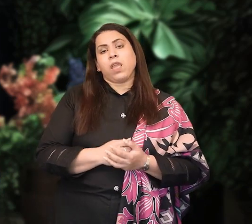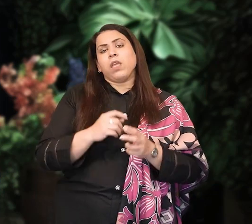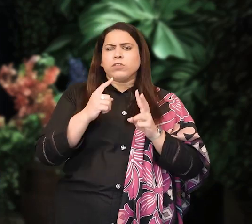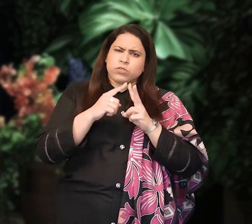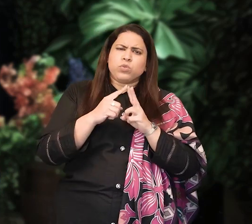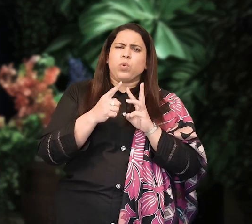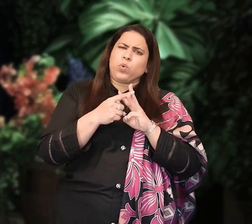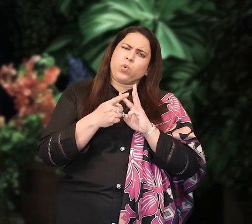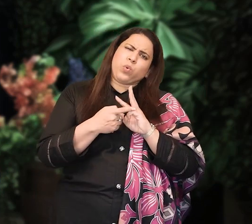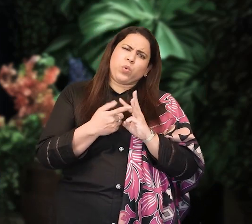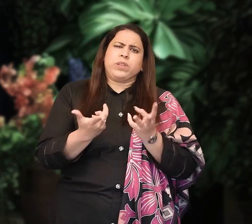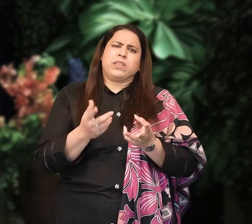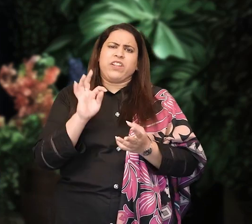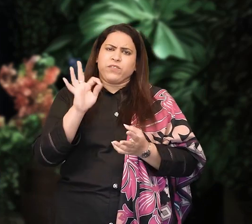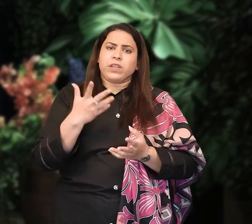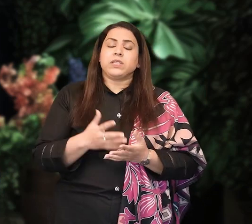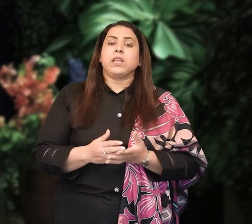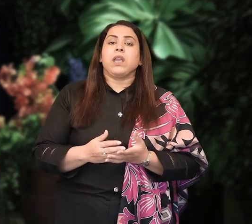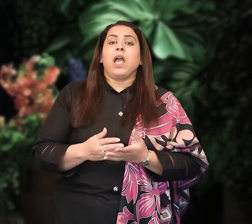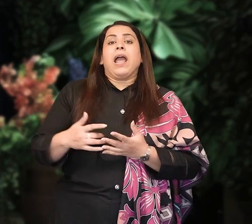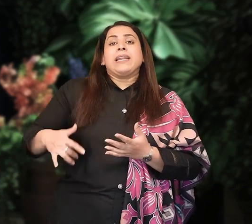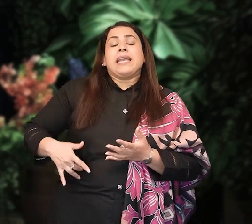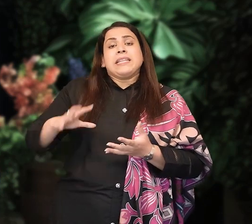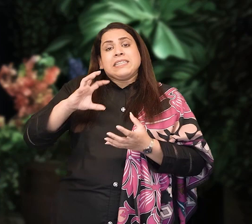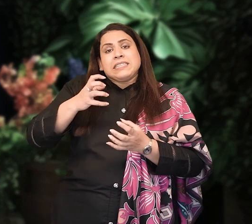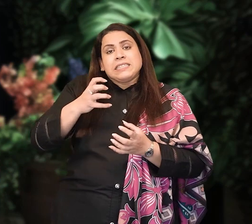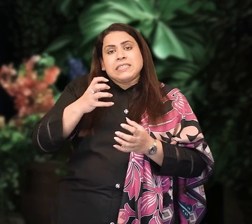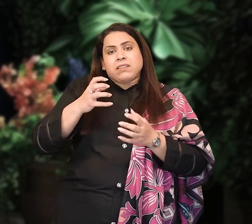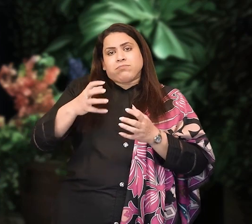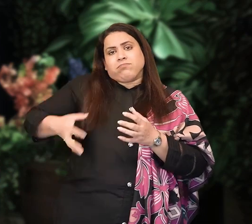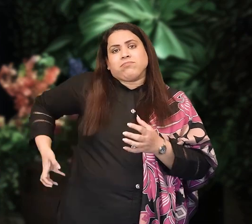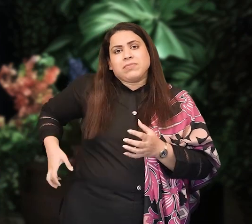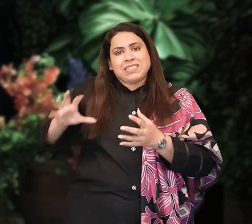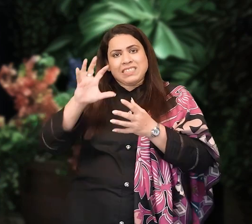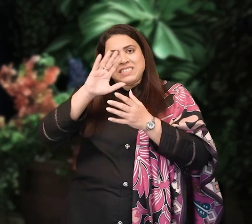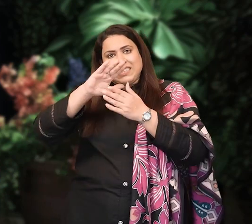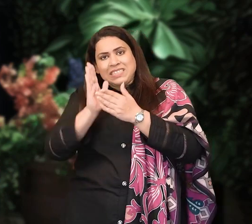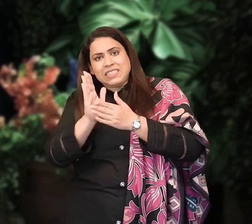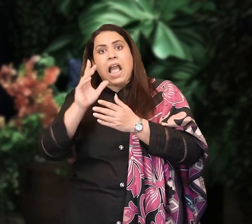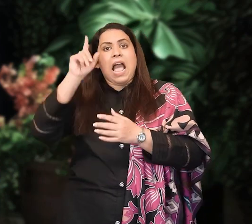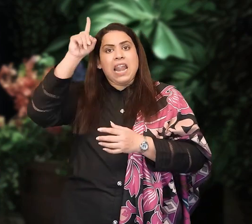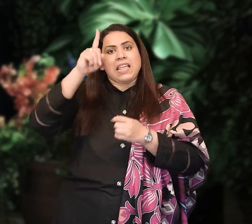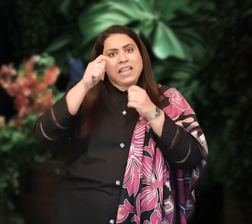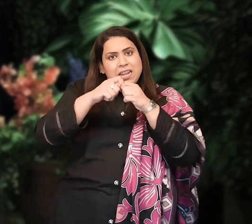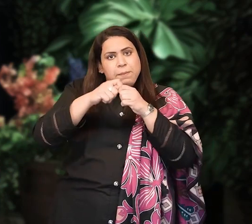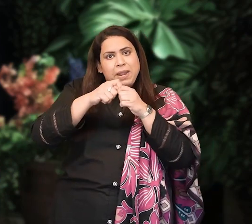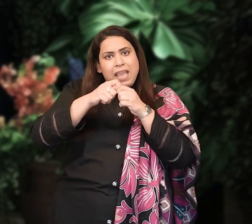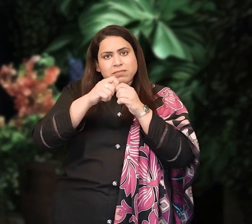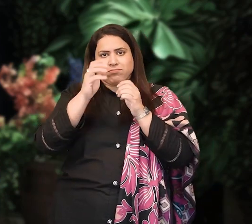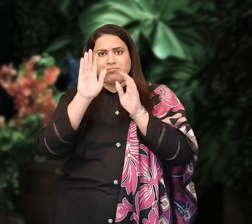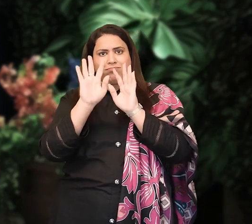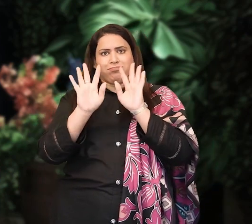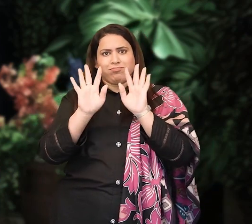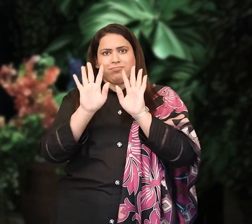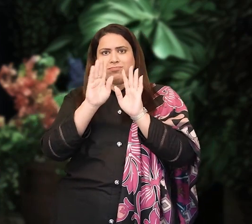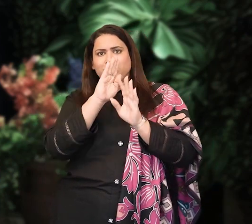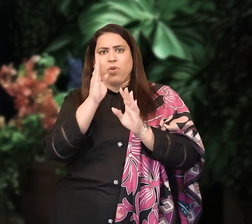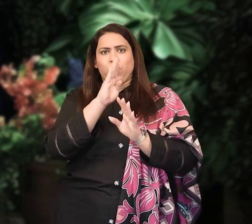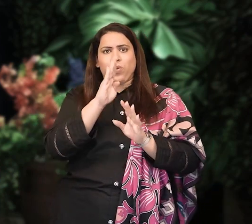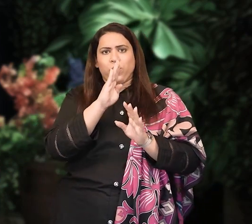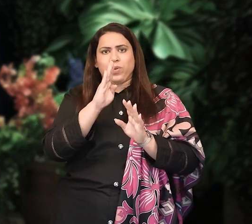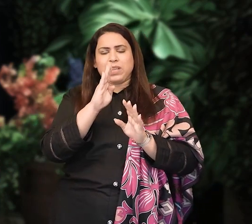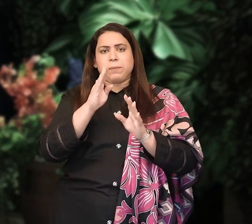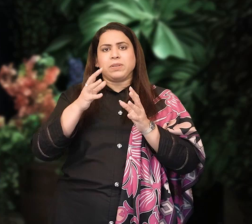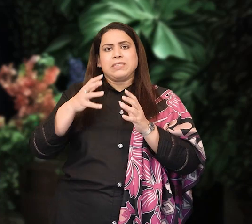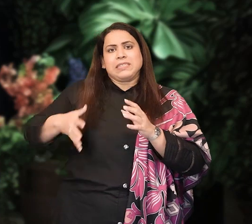इसकी 2-3 रीज़न्स हो सकती हैं। सबसे पहले तो हर्निएटेड डिस्क। हर्निएटेड डिस्क का मतलब ये है कि अल्लाह ताला ने जो हमारी मोहरों के बीच में नेचुरली तौर